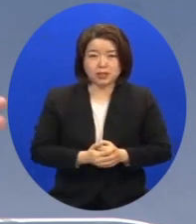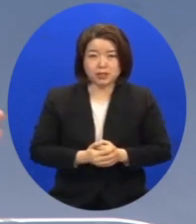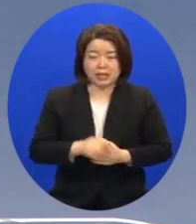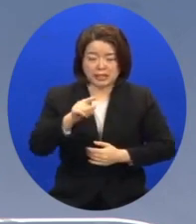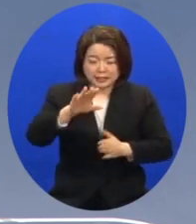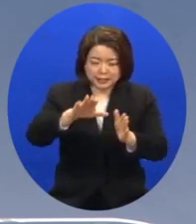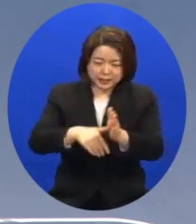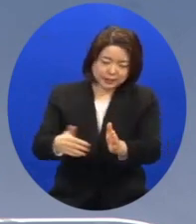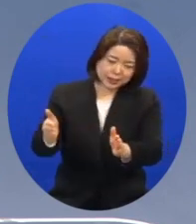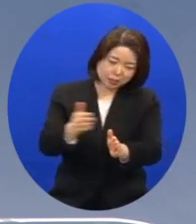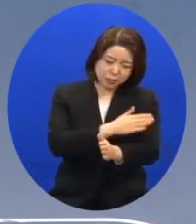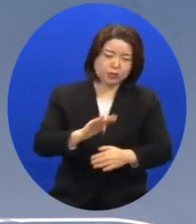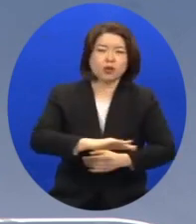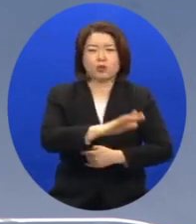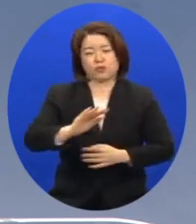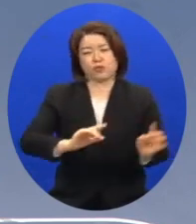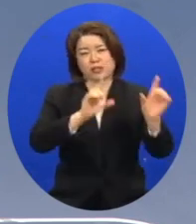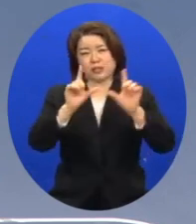바뀌는 거예요